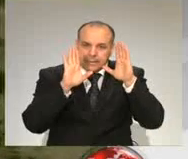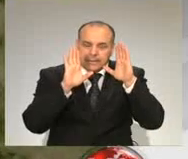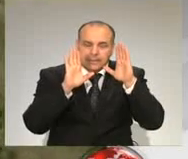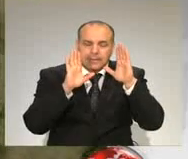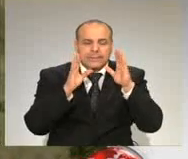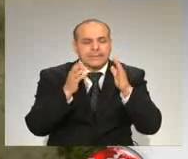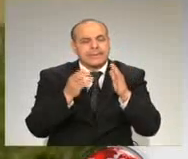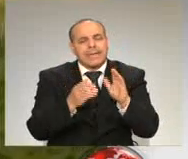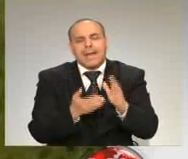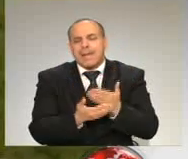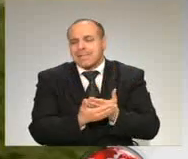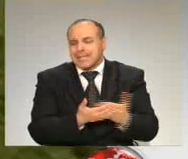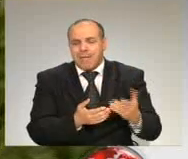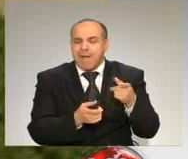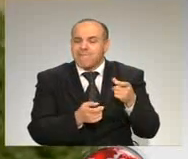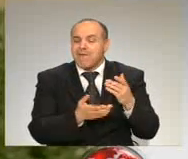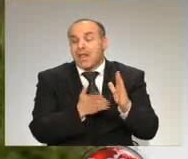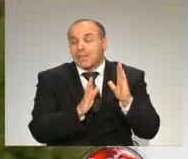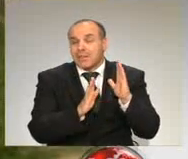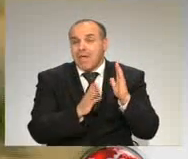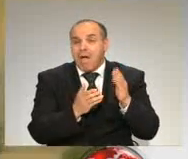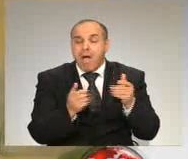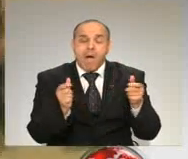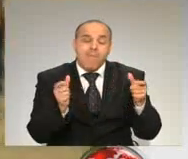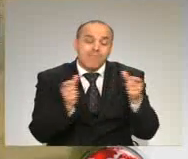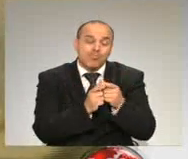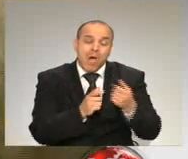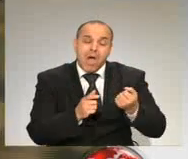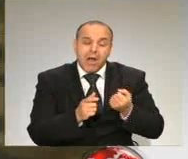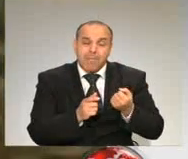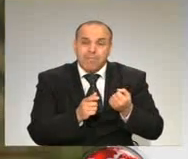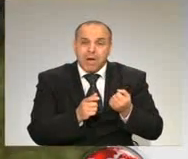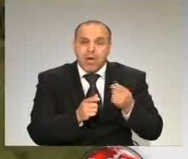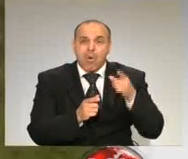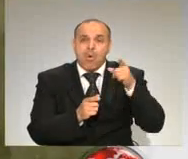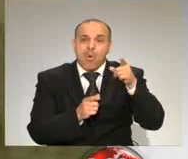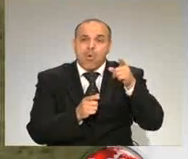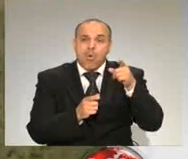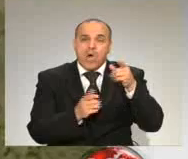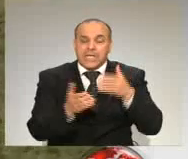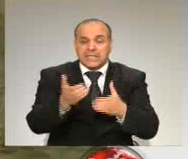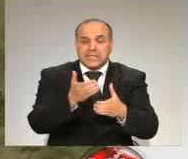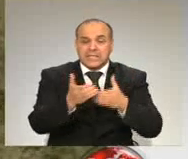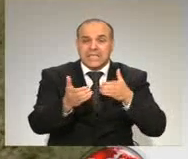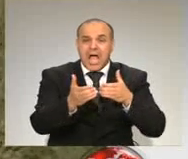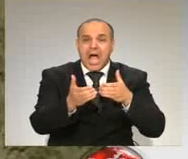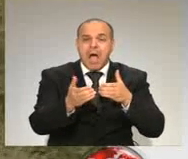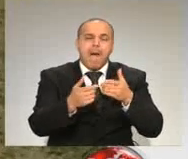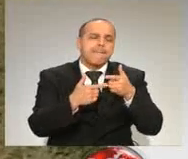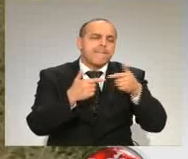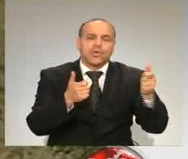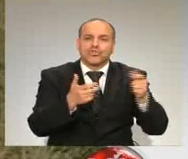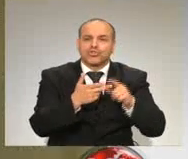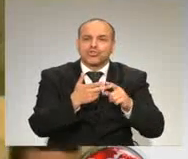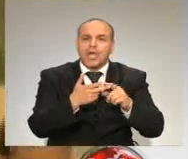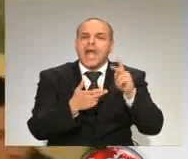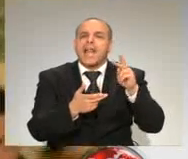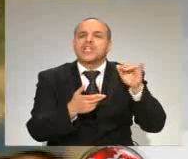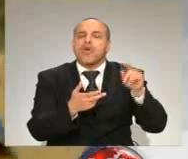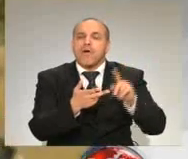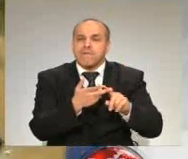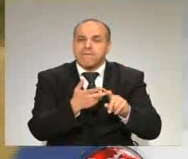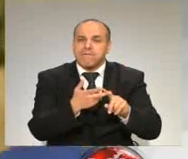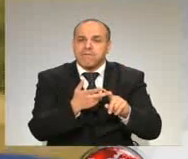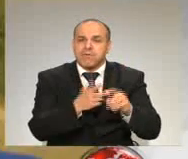إمكانيات متواضعة هذه المجموعة الإرهابية التي استعملت أسلحة مختلفة من كلاشينكوف